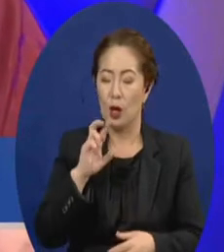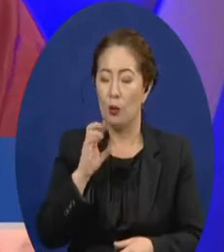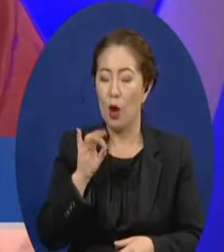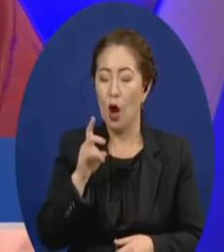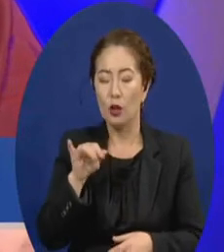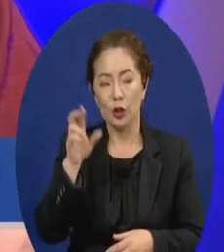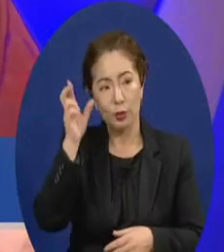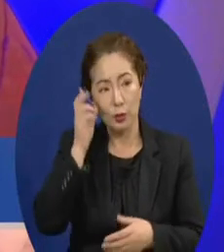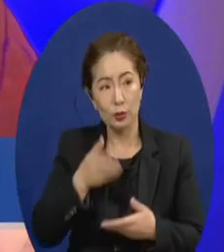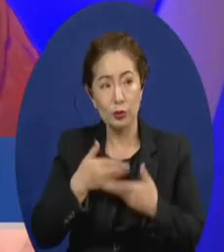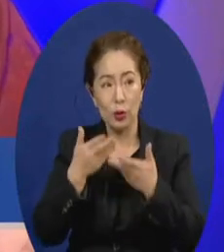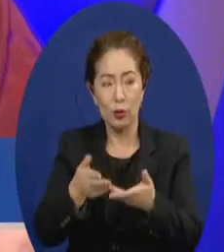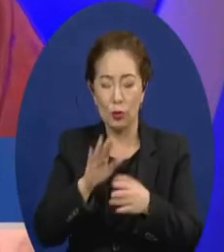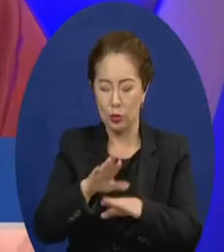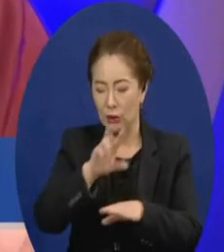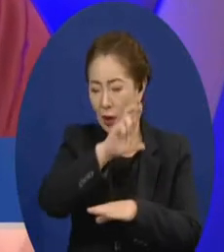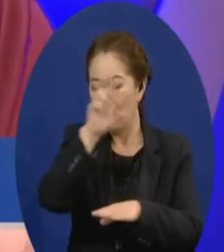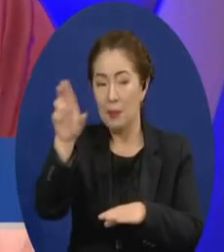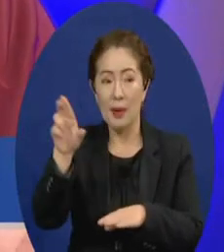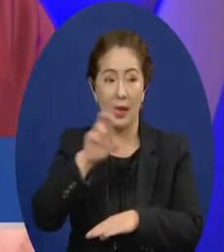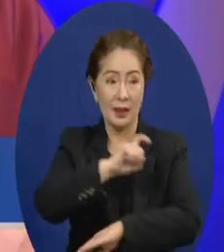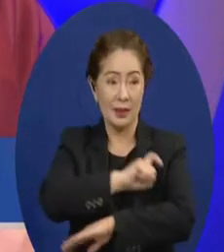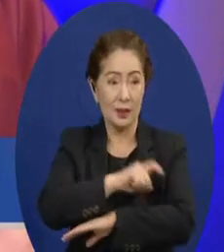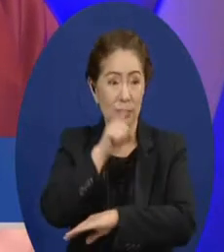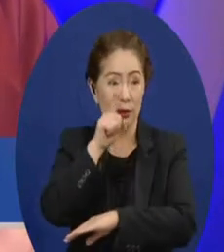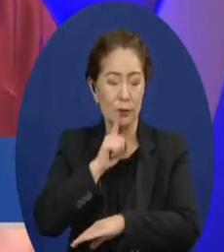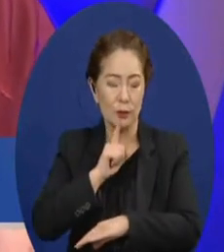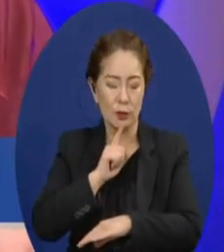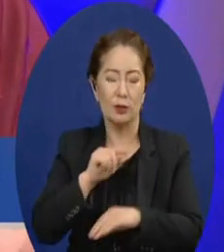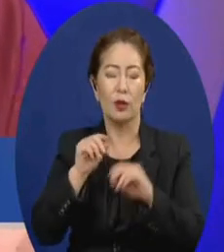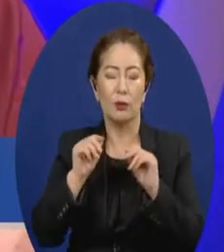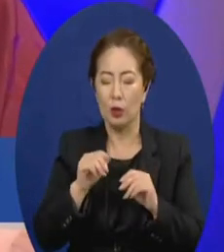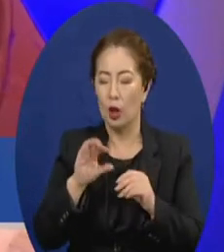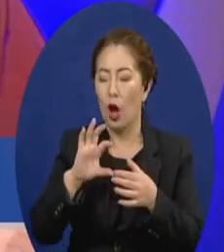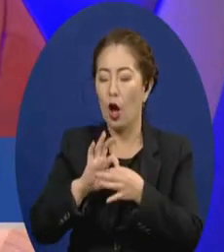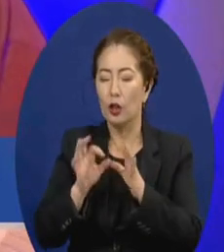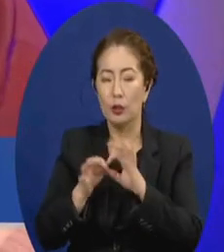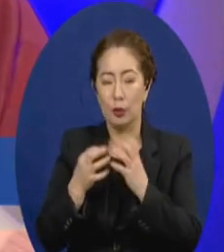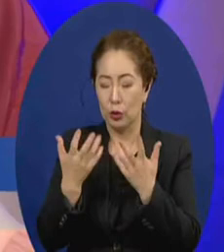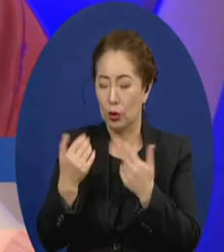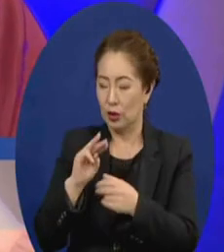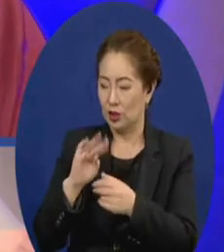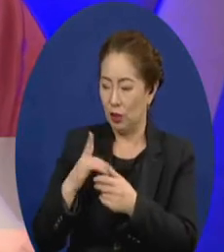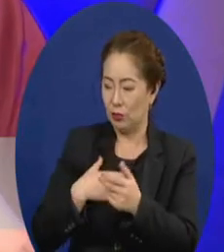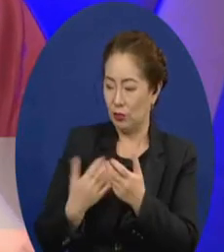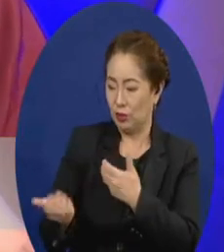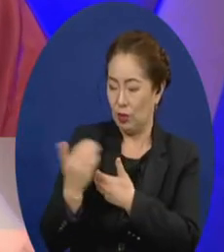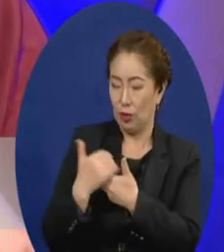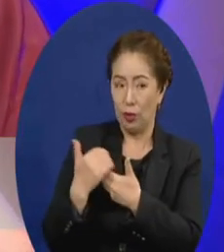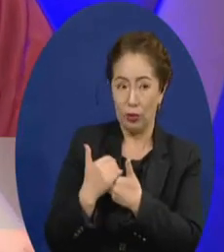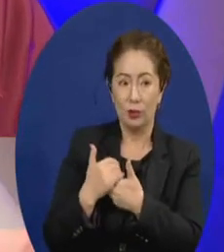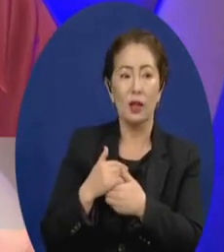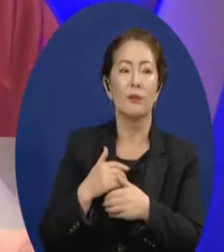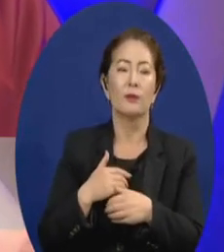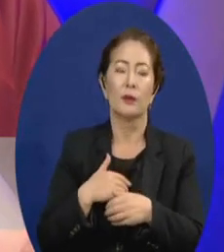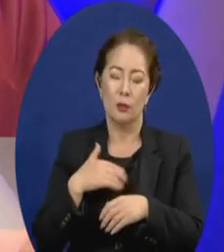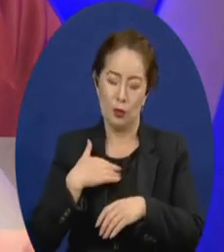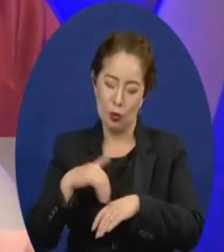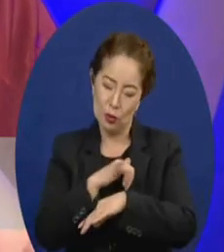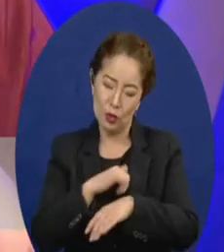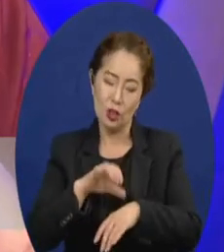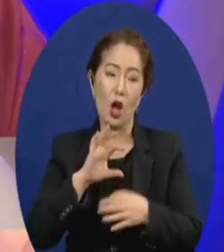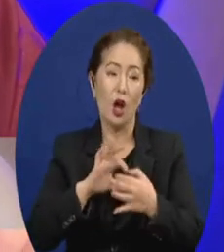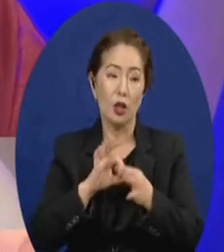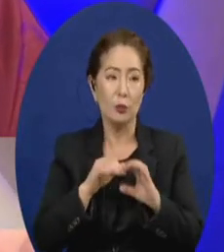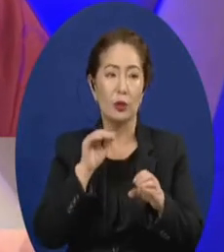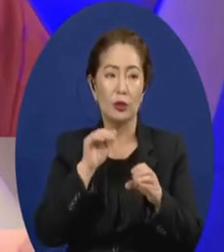хүүхдүүдийг байгалийн ухаанд нэгчээл дуртай болгох, олимпиадад маш олон шавнараа оролцуулж улсаас медаль авсан. Өөрө улсын олимпиадад